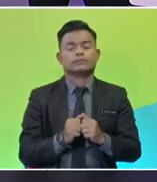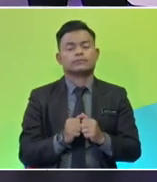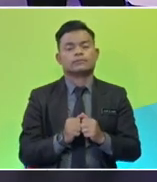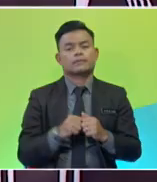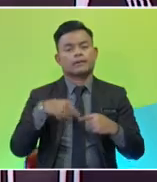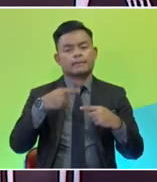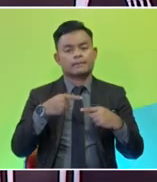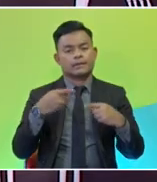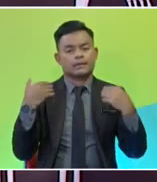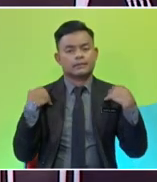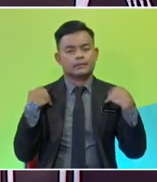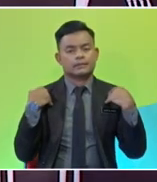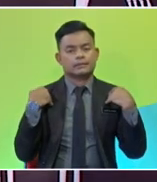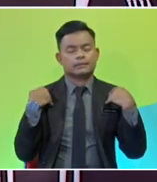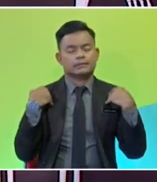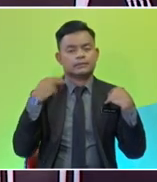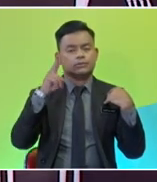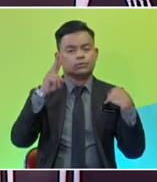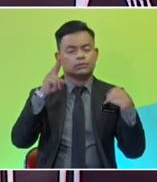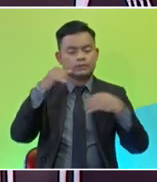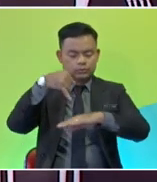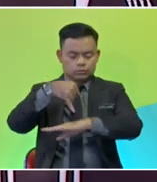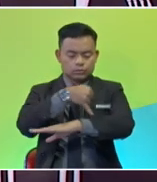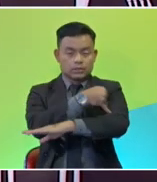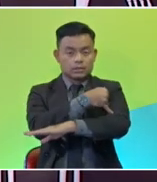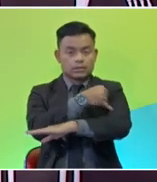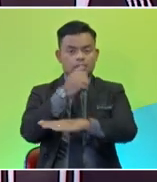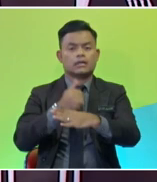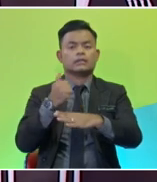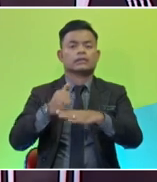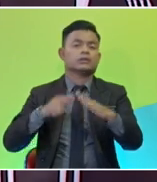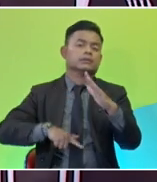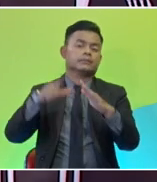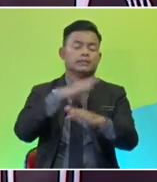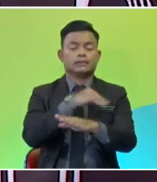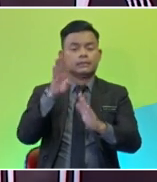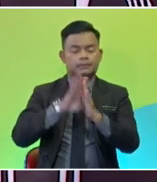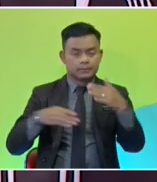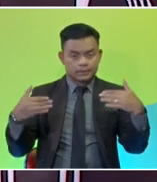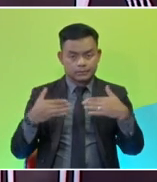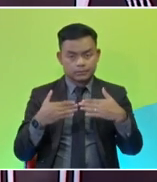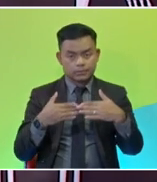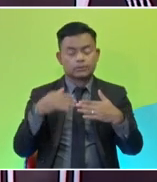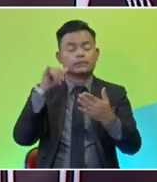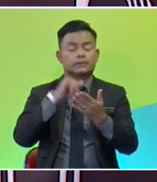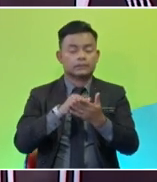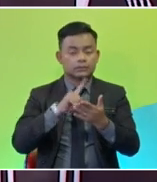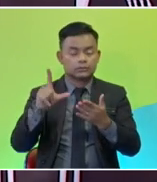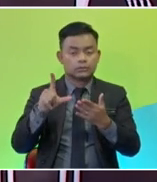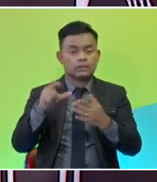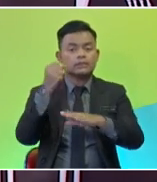melibatkan dua tulang atau lebih dan bersambung di situlah kedudukan sendi oke